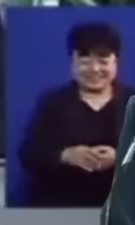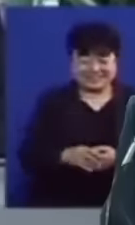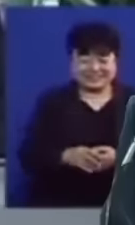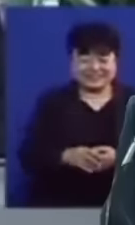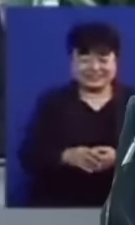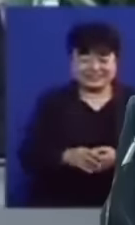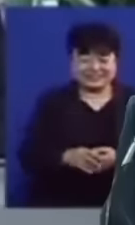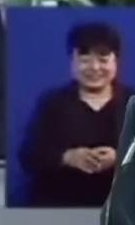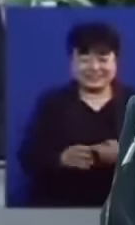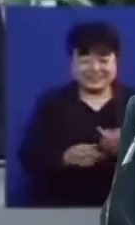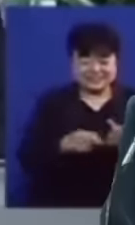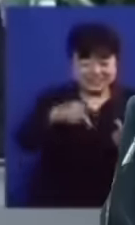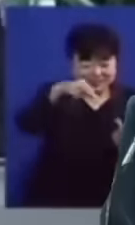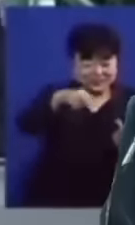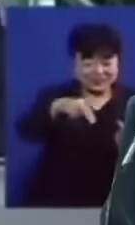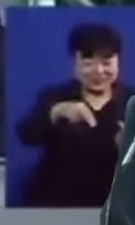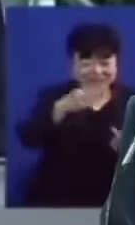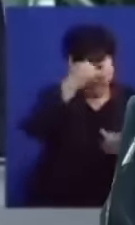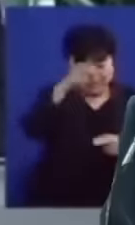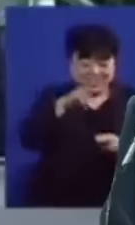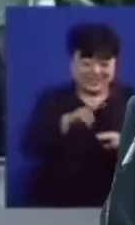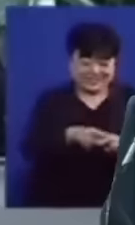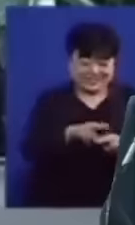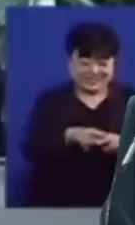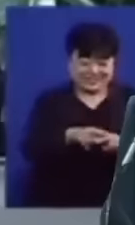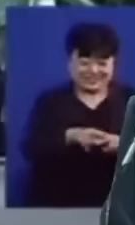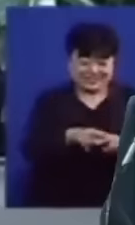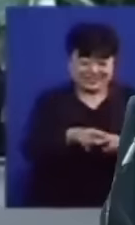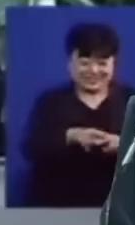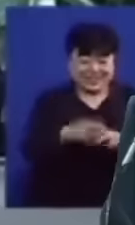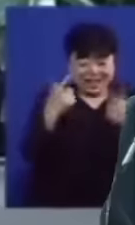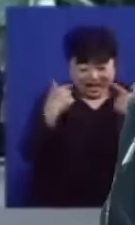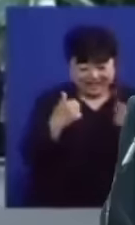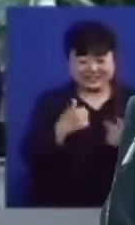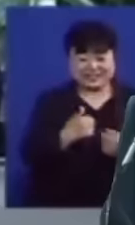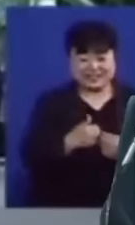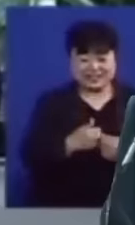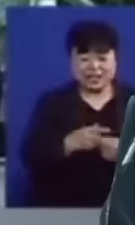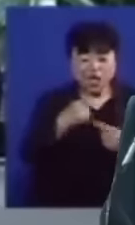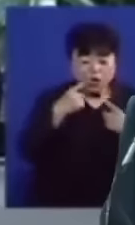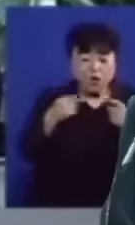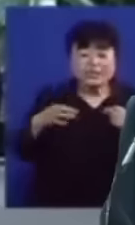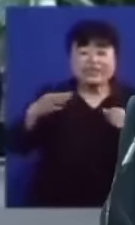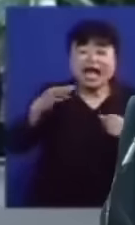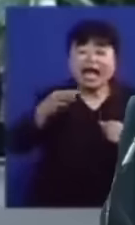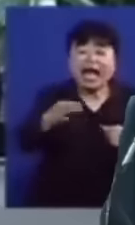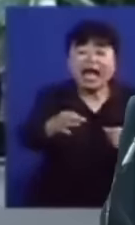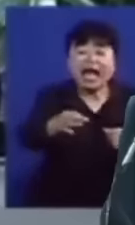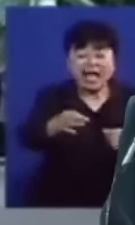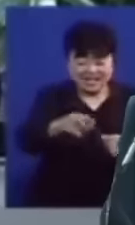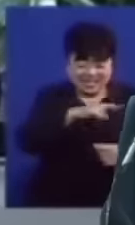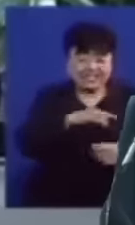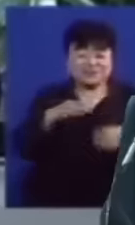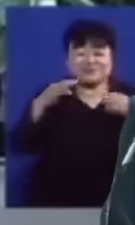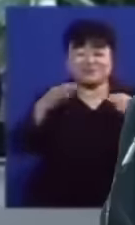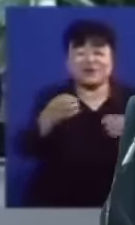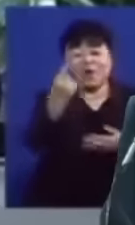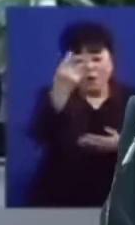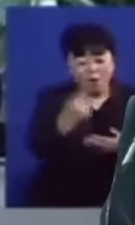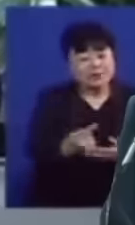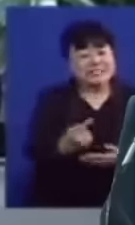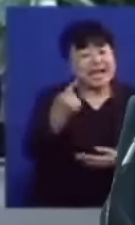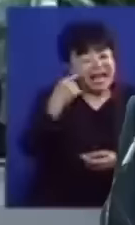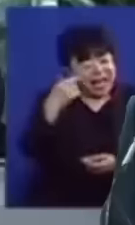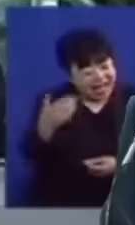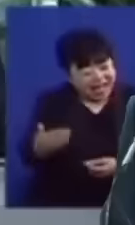가퍼진 산 꼭대기에 할머님이 앉아가지고서 늘 불러요. 용기야 오냐.